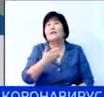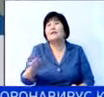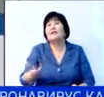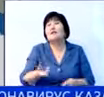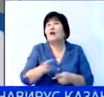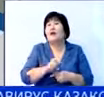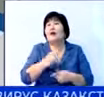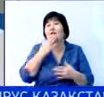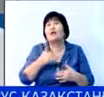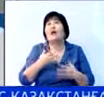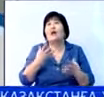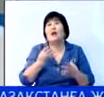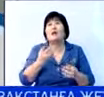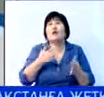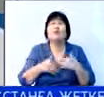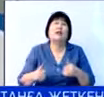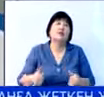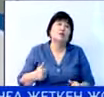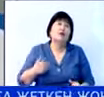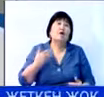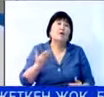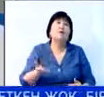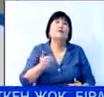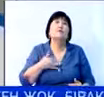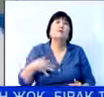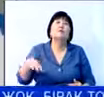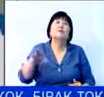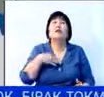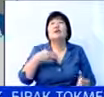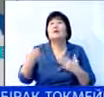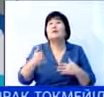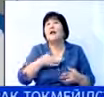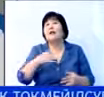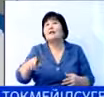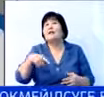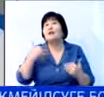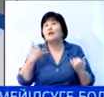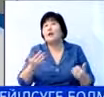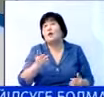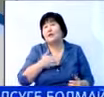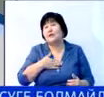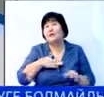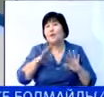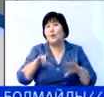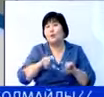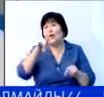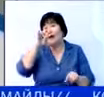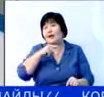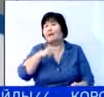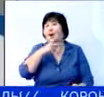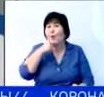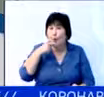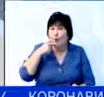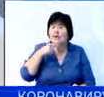қатты жақсы көремін, әрі мақтан тұтамын. Міне, біз бәріміз бір-бірімізге алғыс айтып жатырмыз. Біздің орталықта қазақ та, орыс